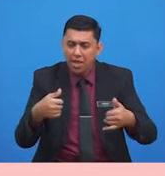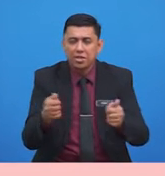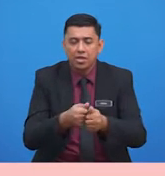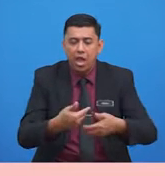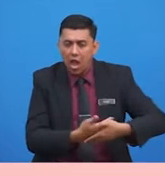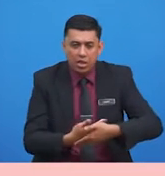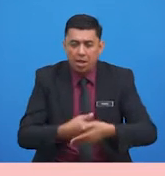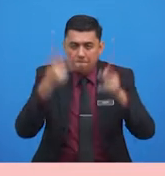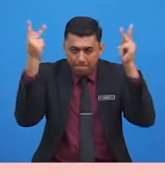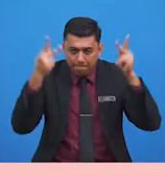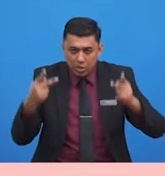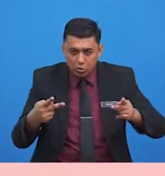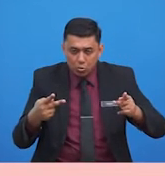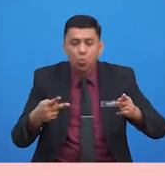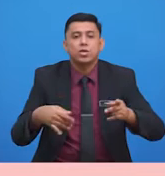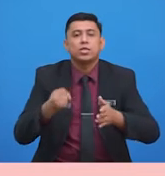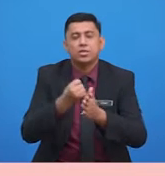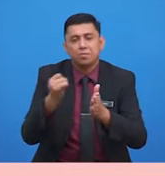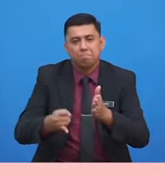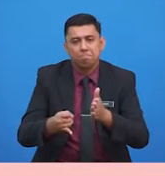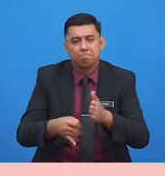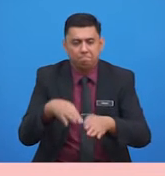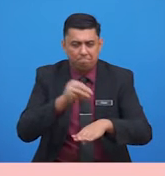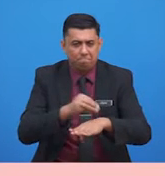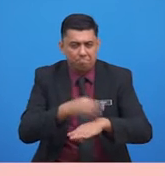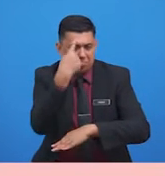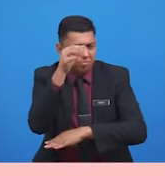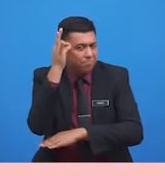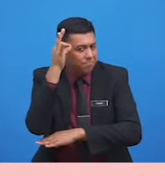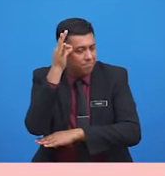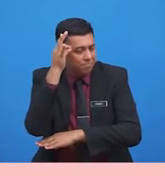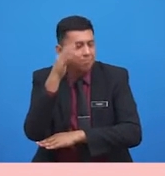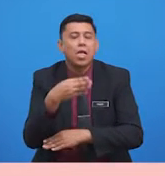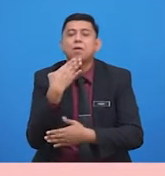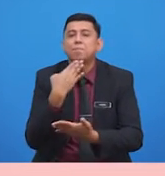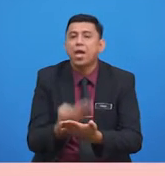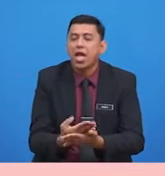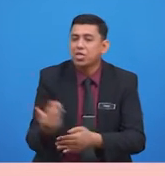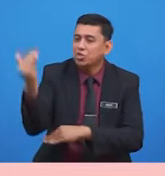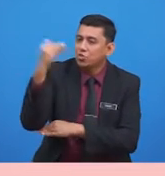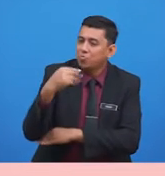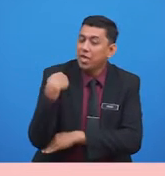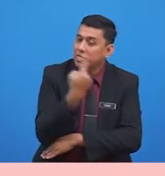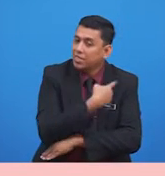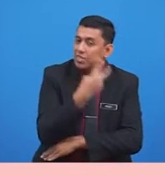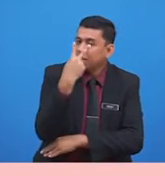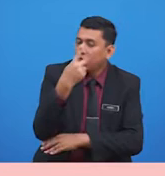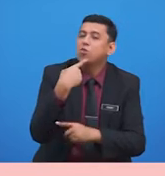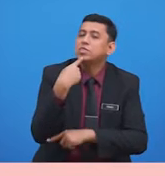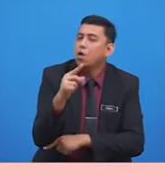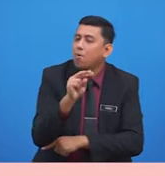patung jiran? Saya beri masa untuk murid berfikir. Baik, jom kita lihat